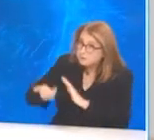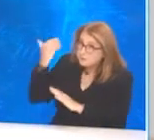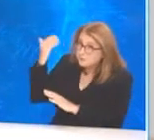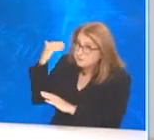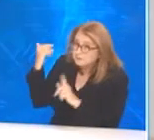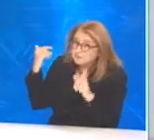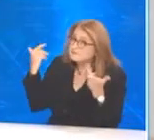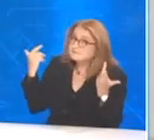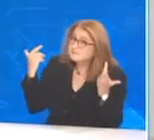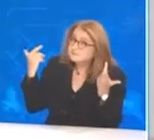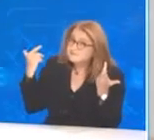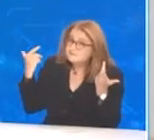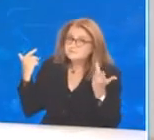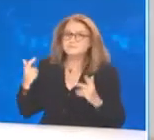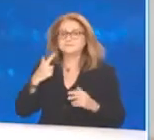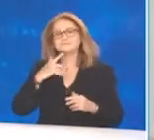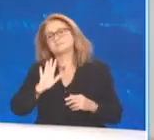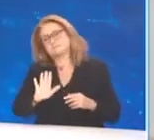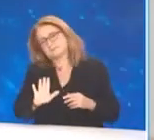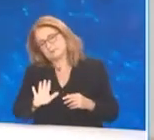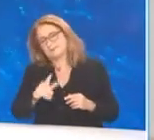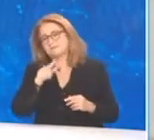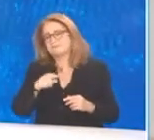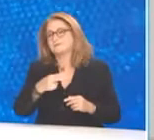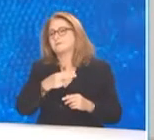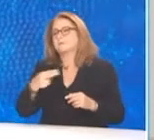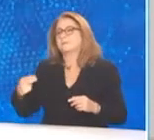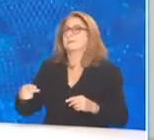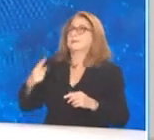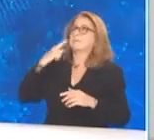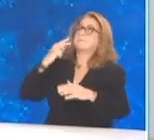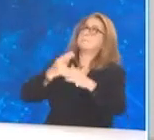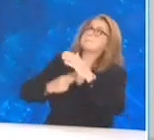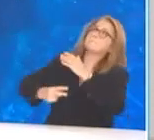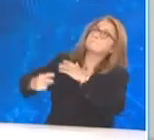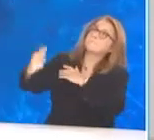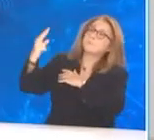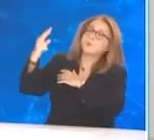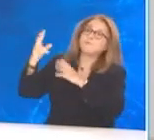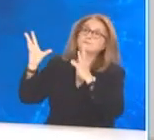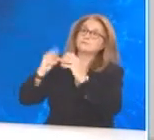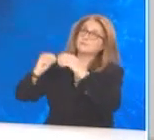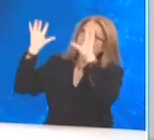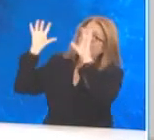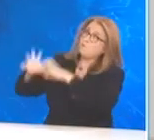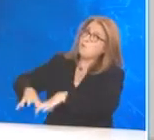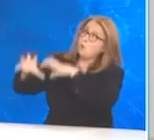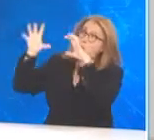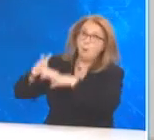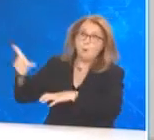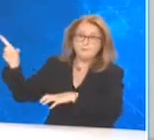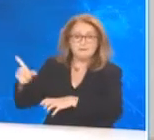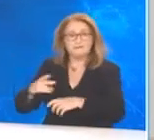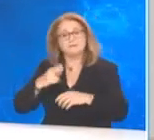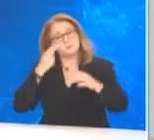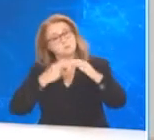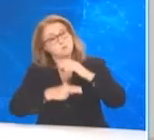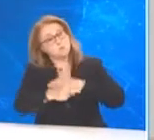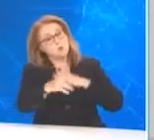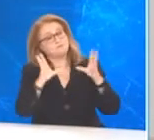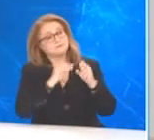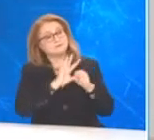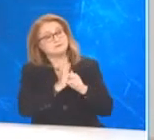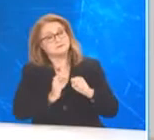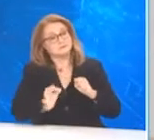Προφανώς, το είπατε και μόνος του, δεν έχει καμία σχέση η πρόβλεψη η μία σε σχέση με την άλλη. Δεν θα σταθώ